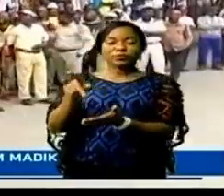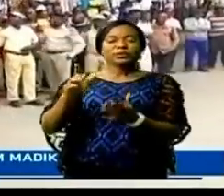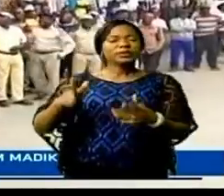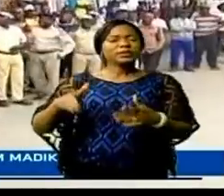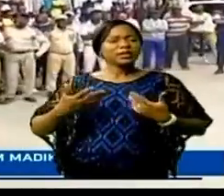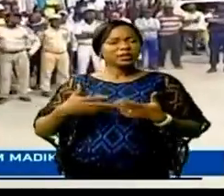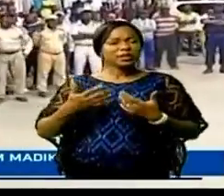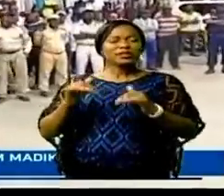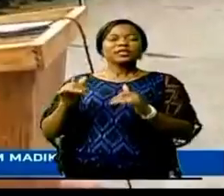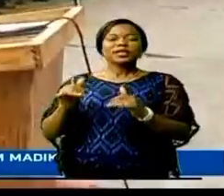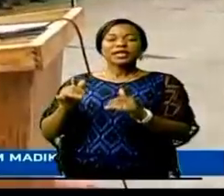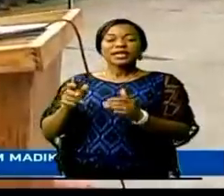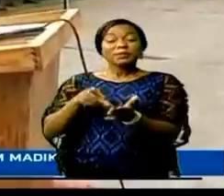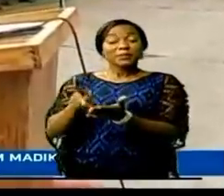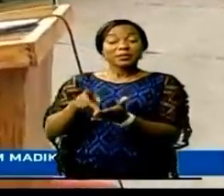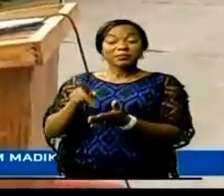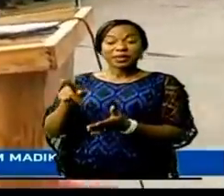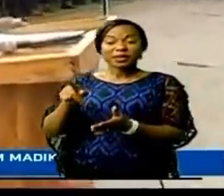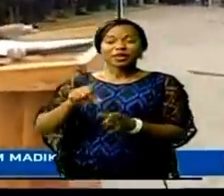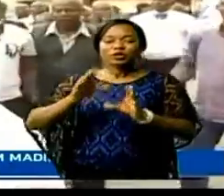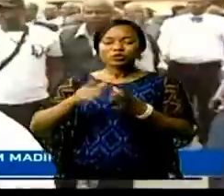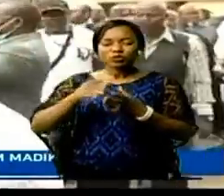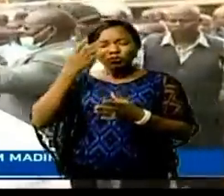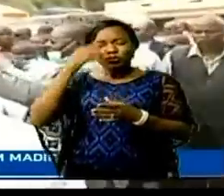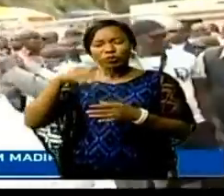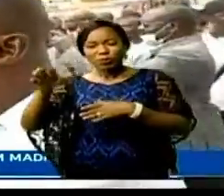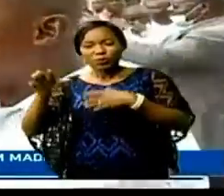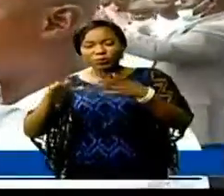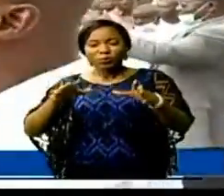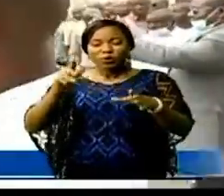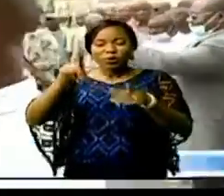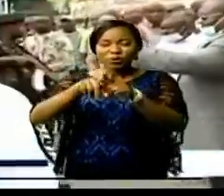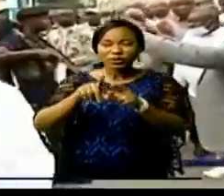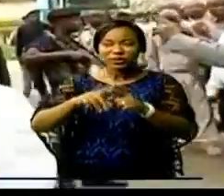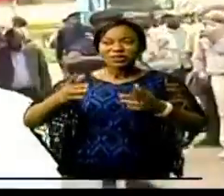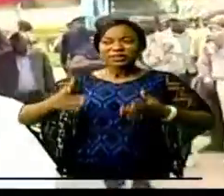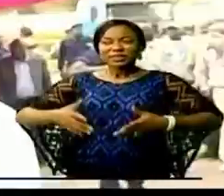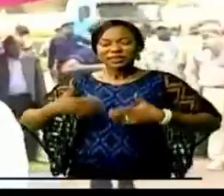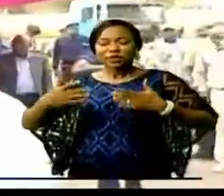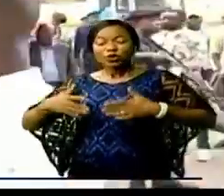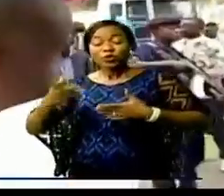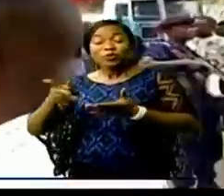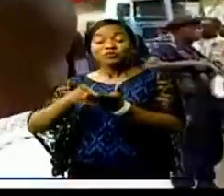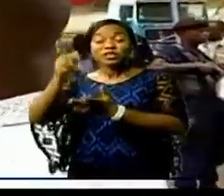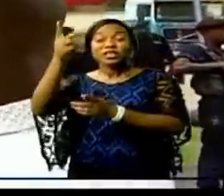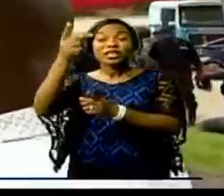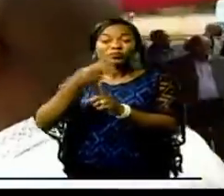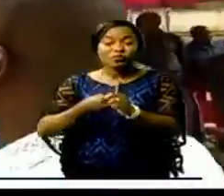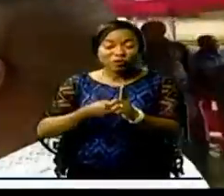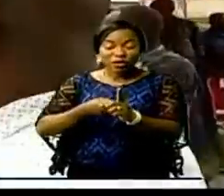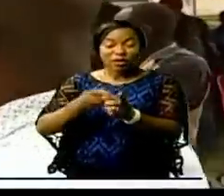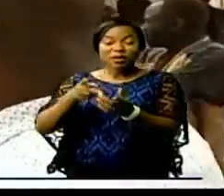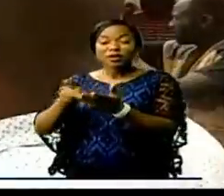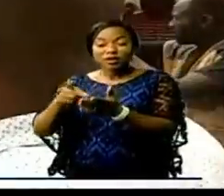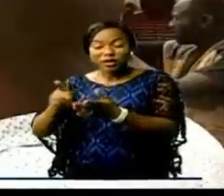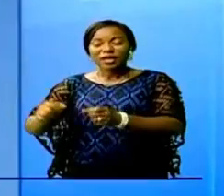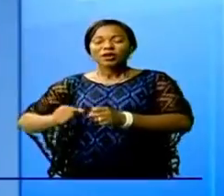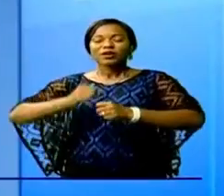ces gestes, ces agents ont quitté les installations de la SCTP dans la joie.